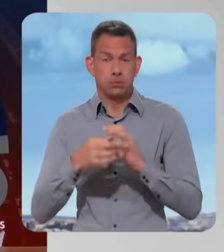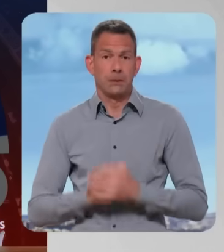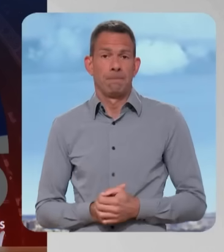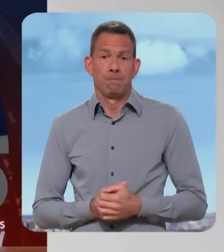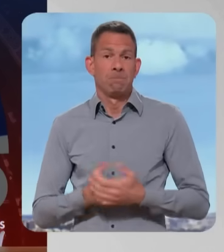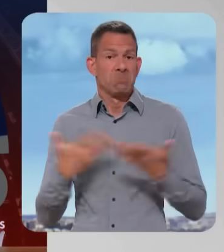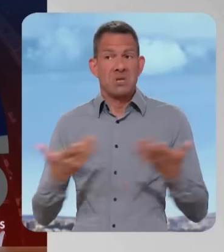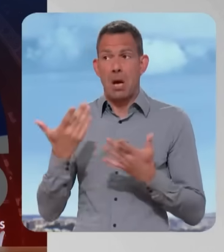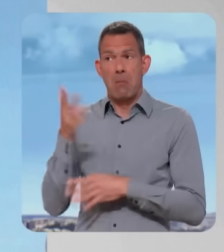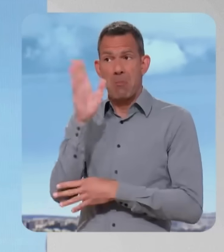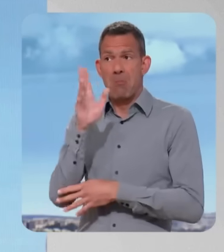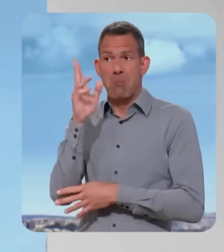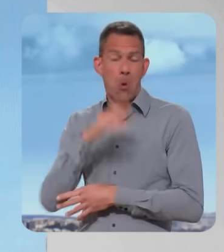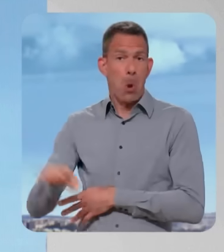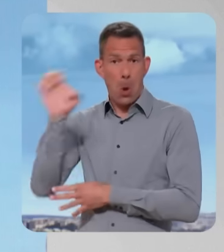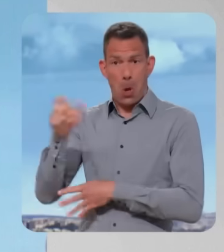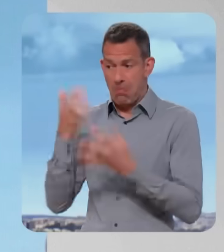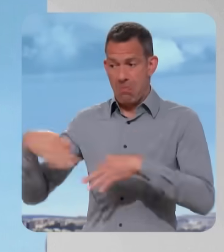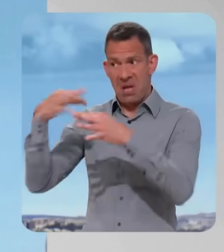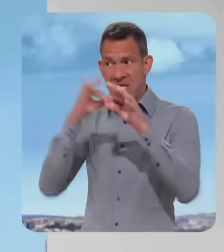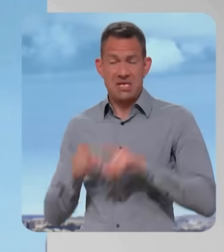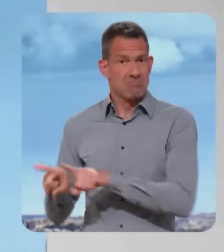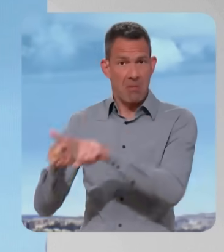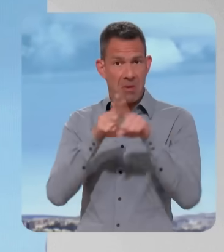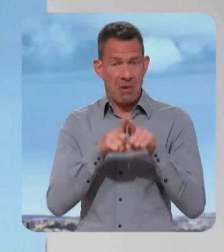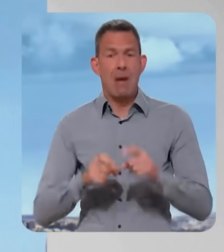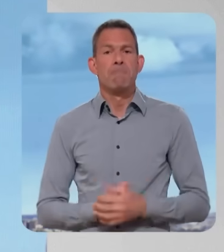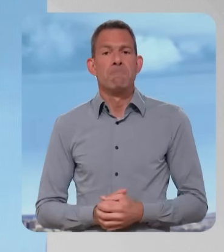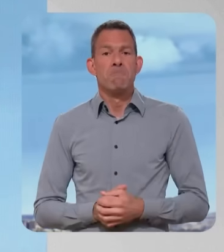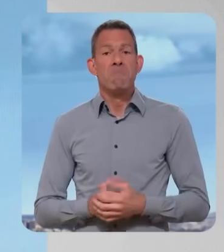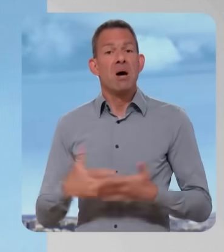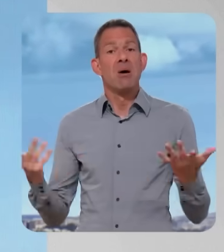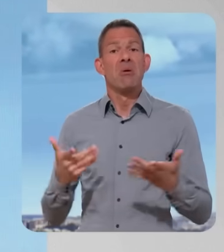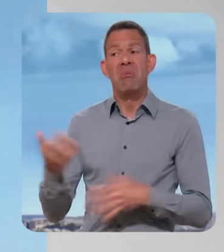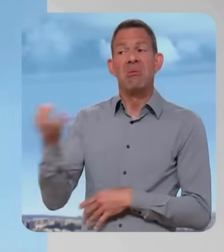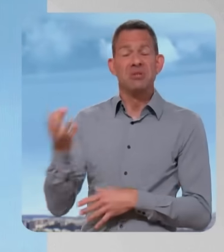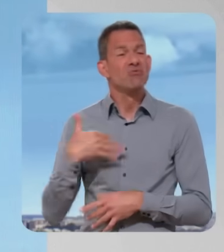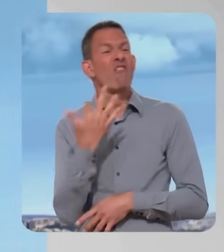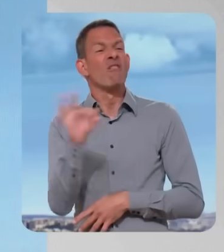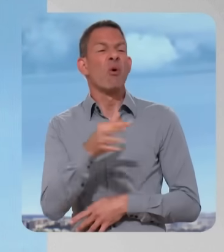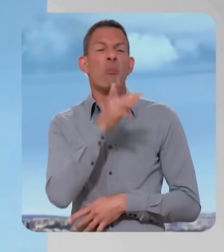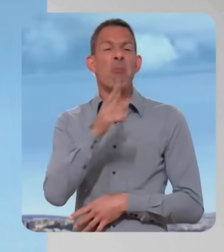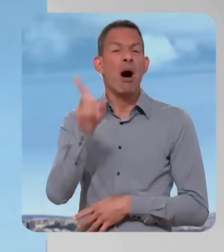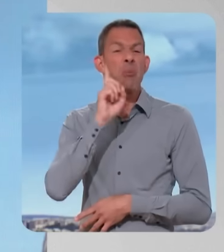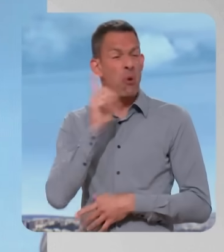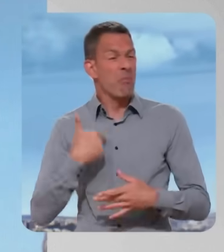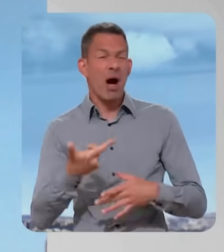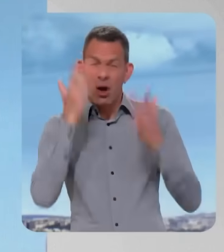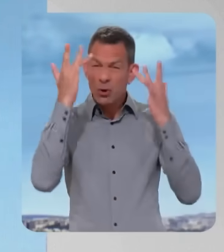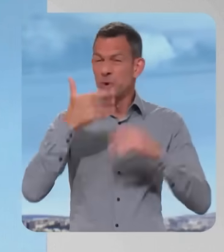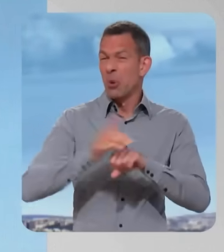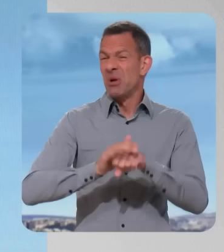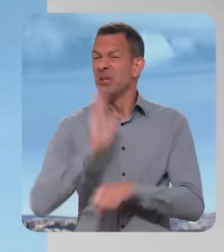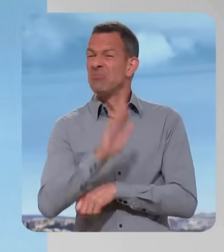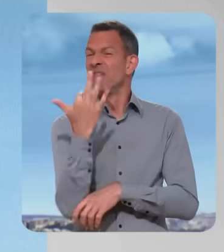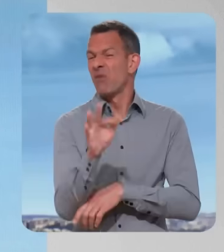l'ensemble des pays européens qui nous entourent on me dit que la France n'en serait pas capable parce que ça ne serait pas notre culture politique moi